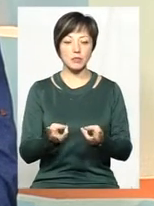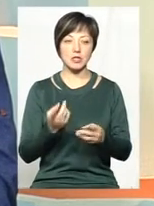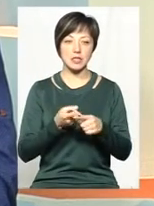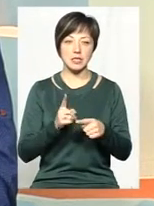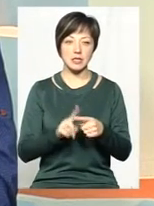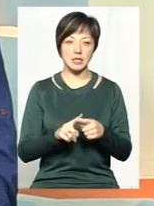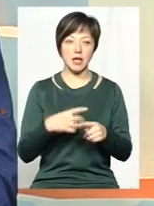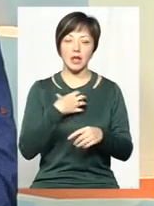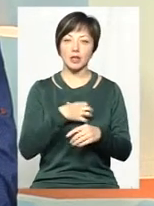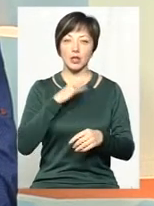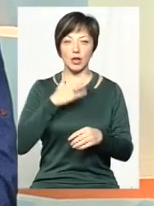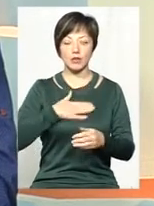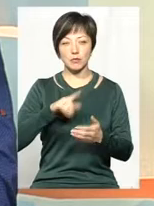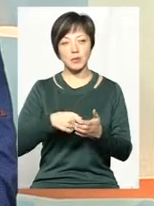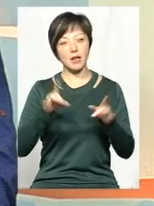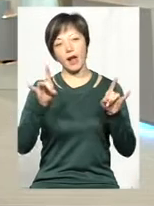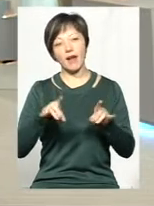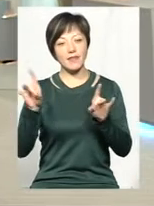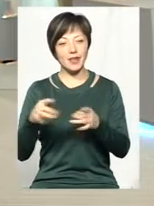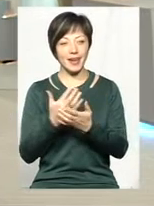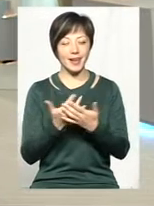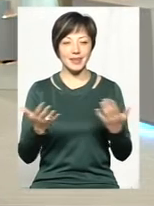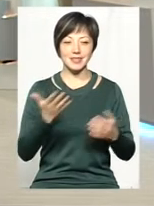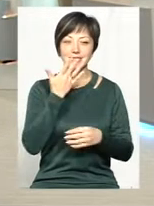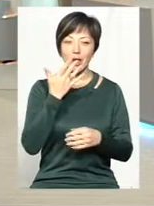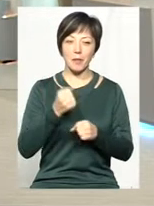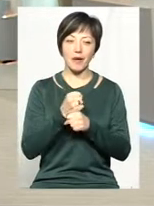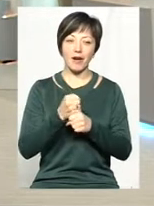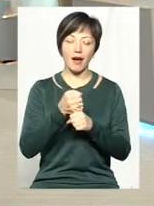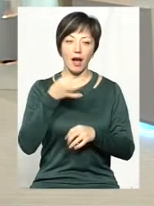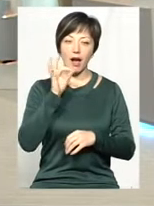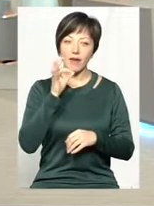це тренд в нашому місті, кругом кав'ярні, кругом запах кави і